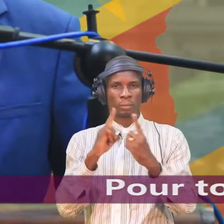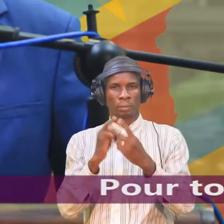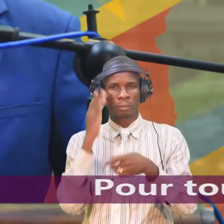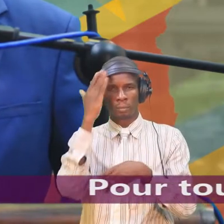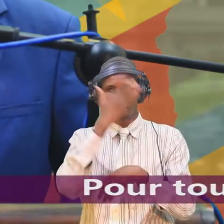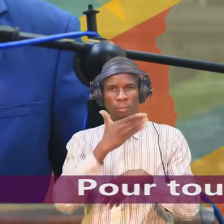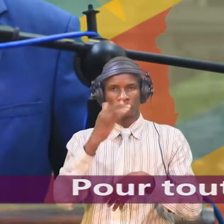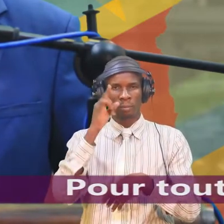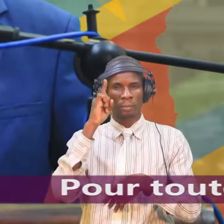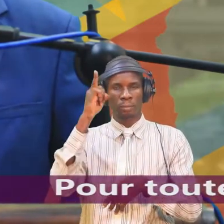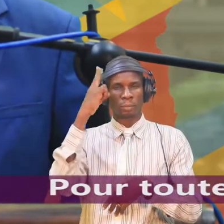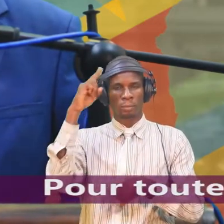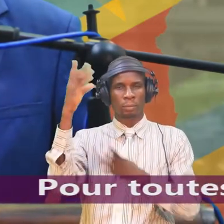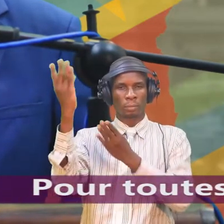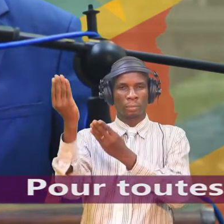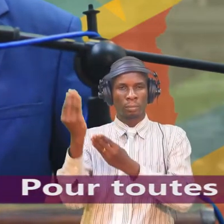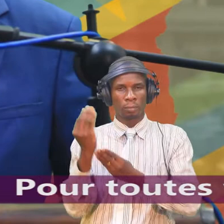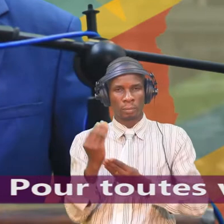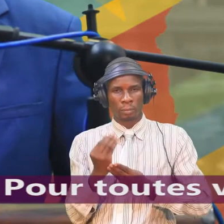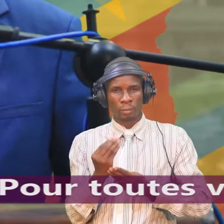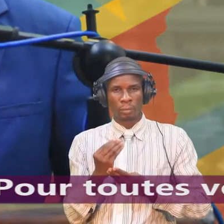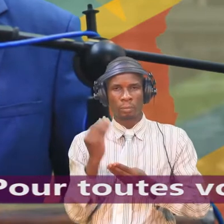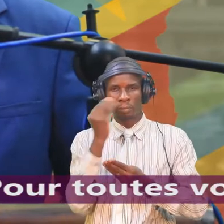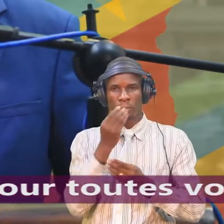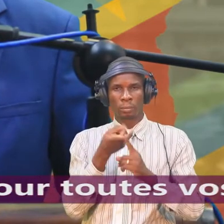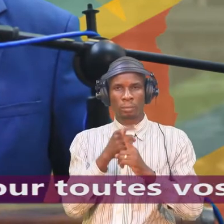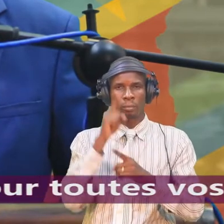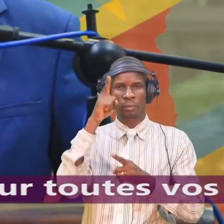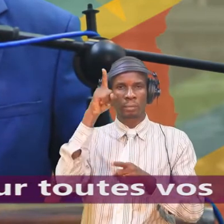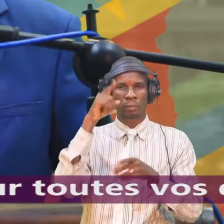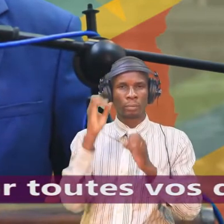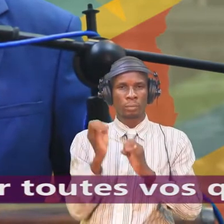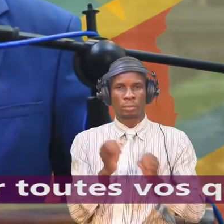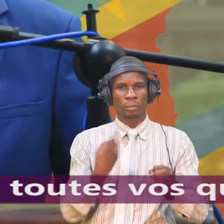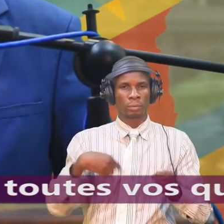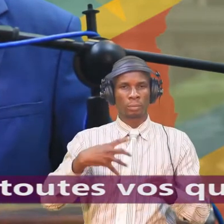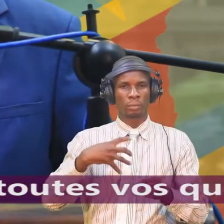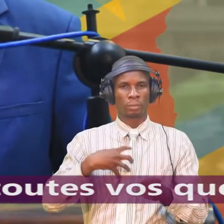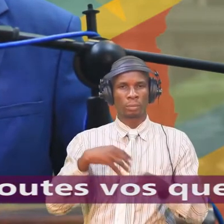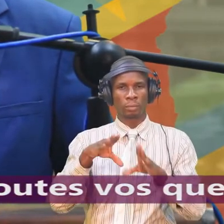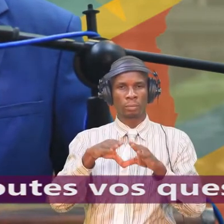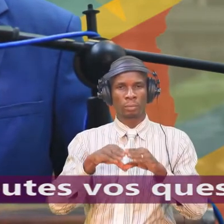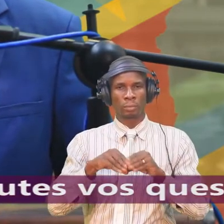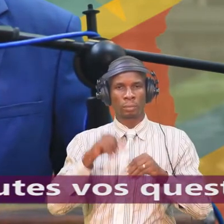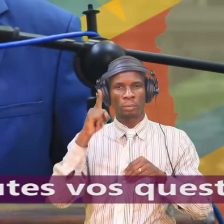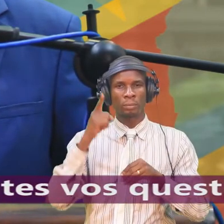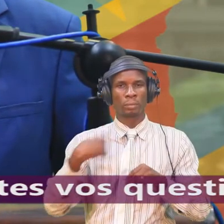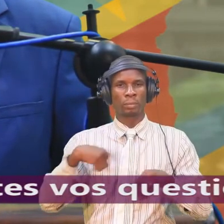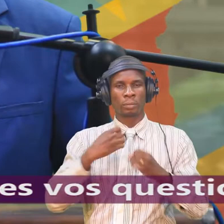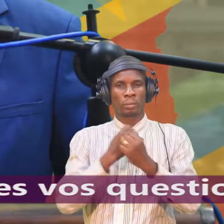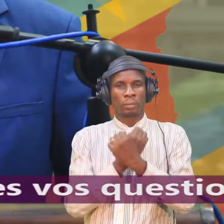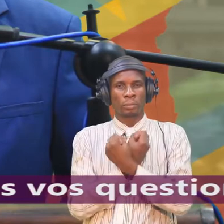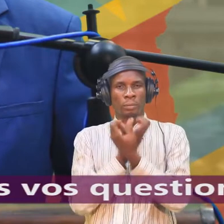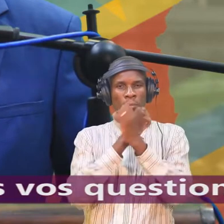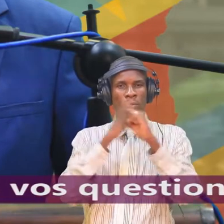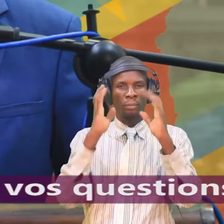présence pour tunaomba recevoir les oracles de ta part. Tunaposimama mbele yako dispose nos cœurs tuweze à te recevoir. Kupokea baraka nous kutoka voulons éternel kwako. Notre